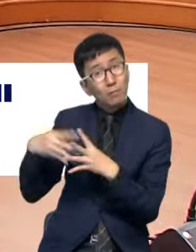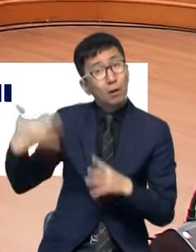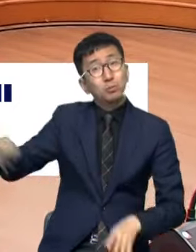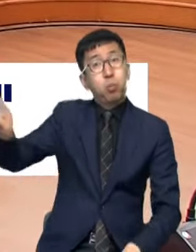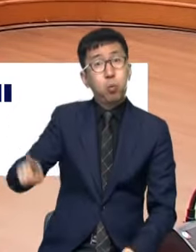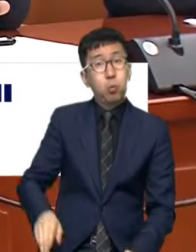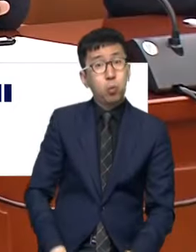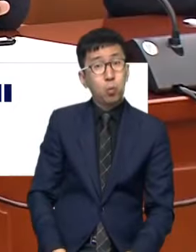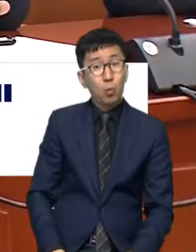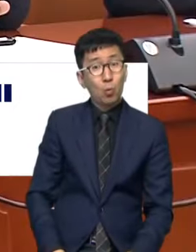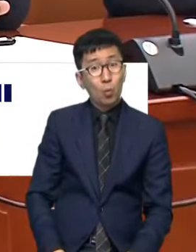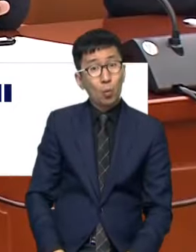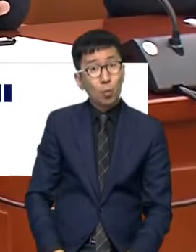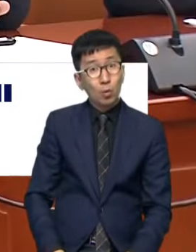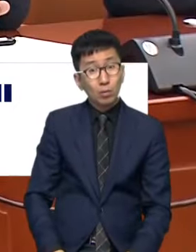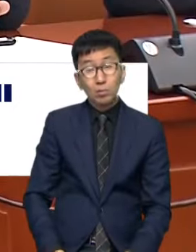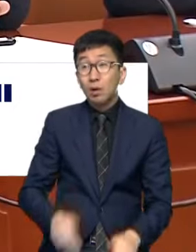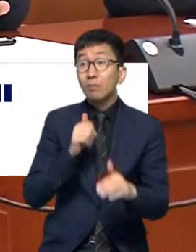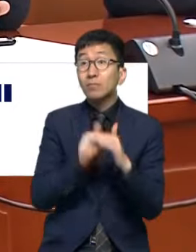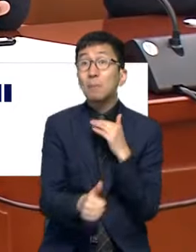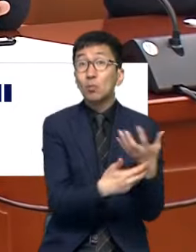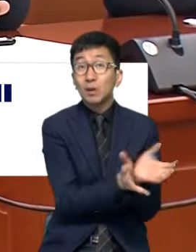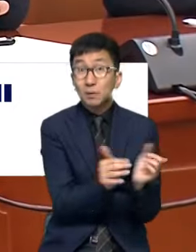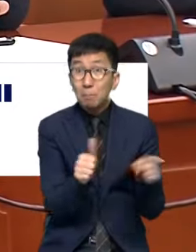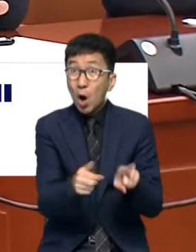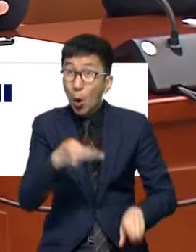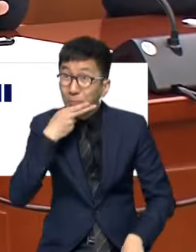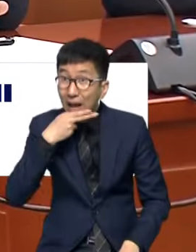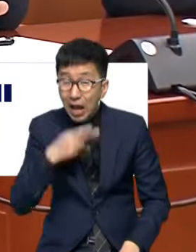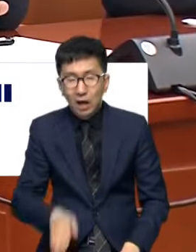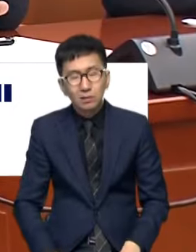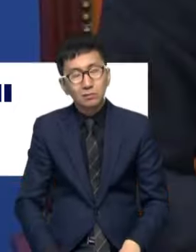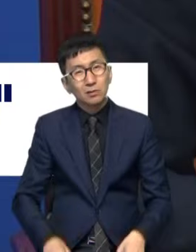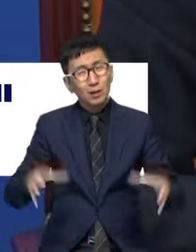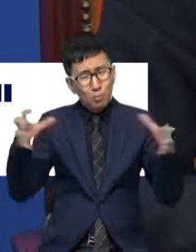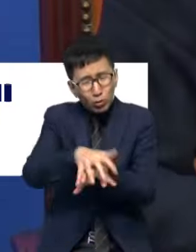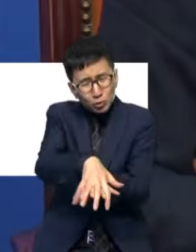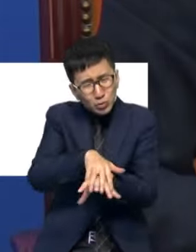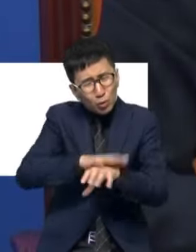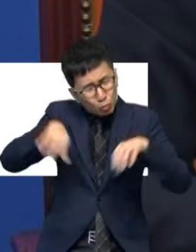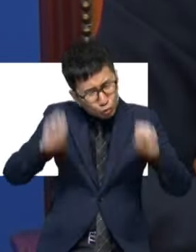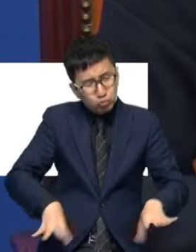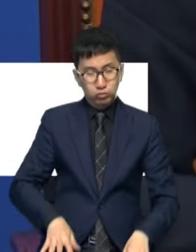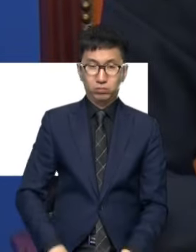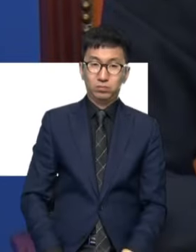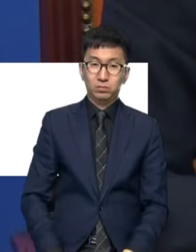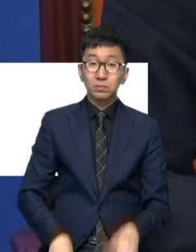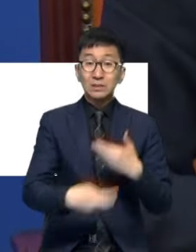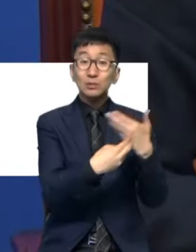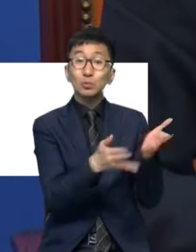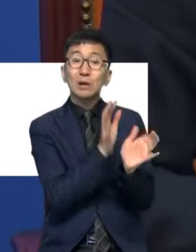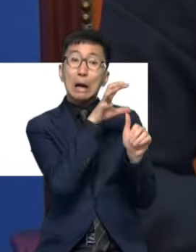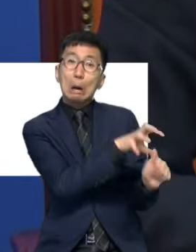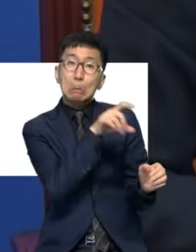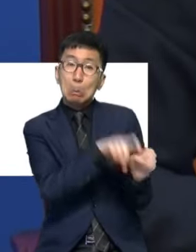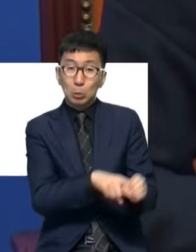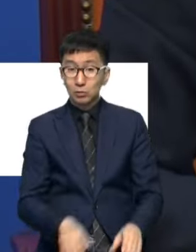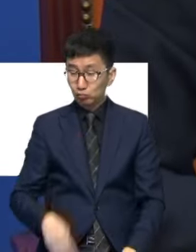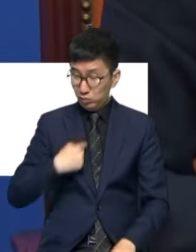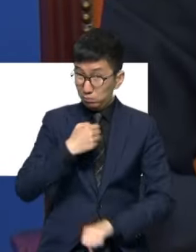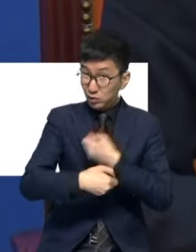있는 의료단체들이 들어오지 않으면 협의체 가동은 어렵다는 입장입니다. 의료계를 압박하는 수단으로